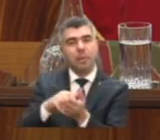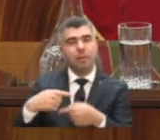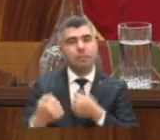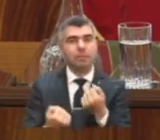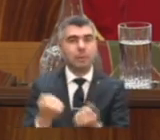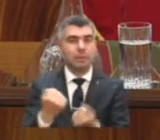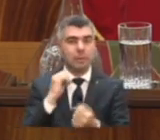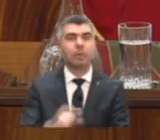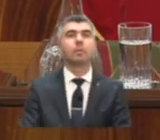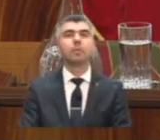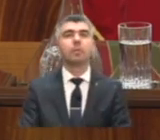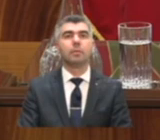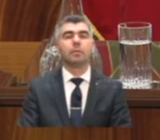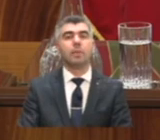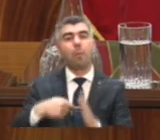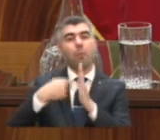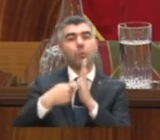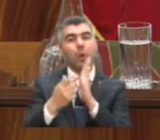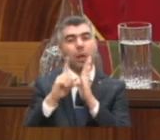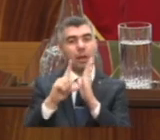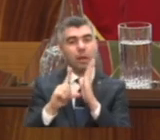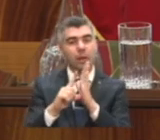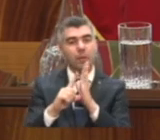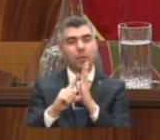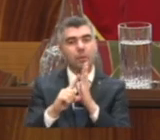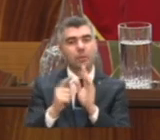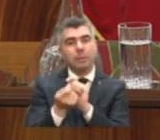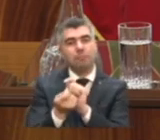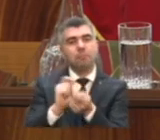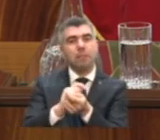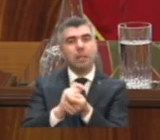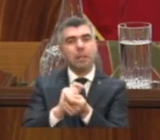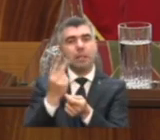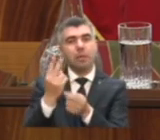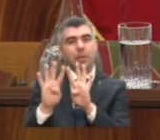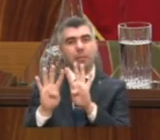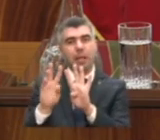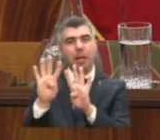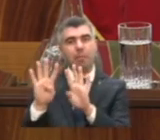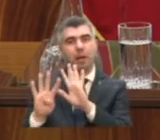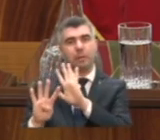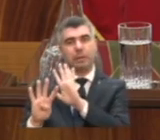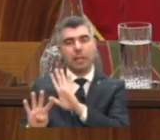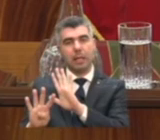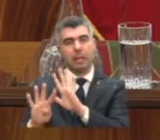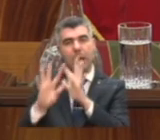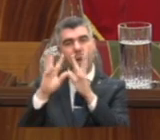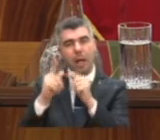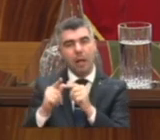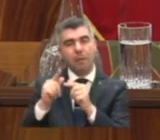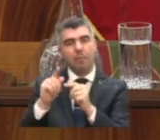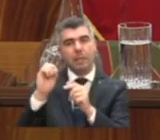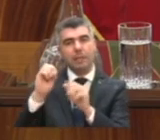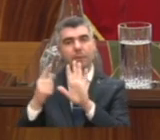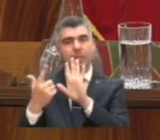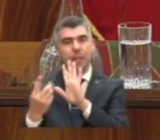والمعاصرة بمقترح قانون يقضي بتتميم المادتين 82 و94 من القانون رقم 70-03